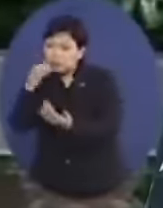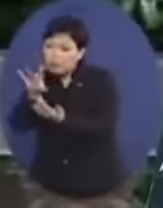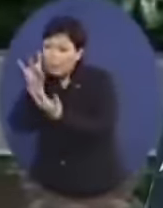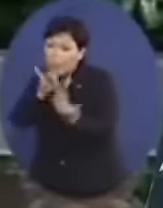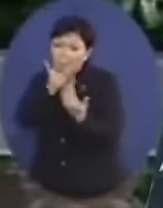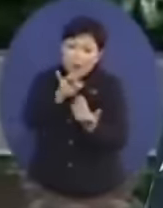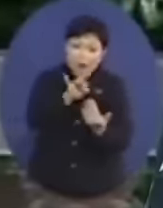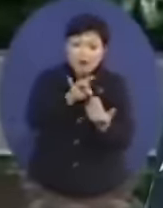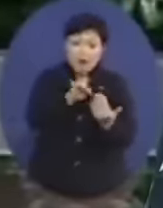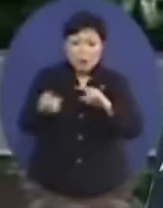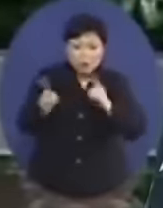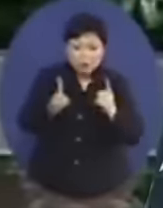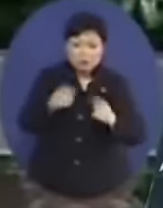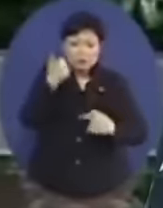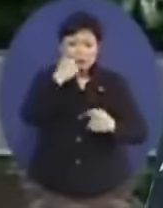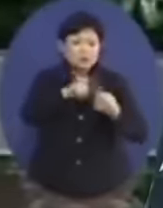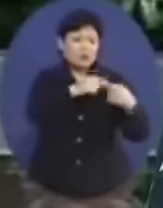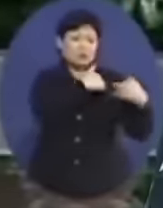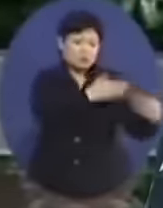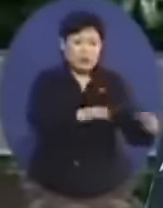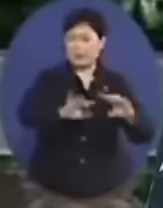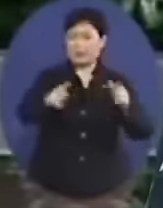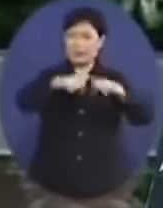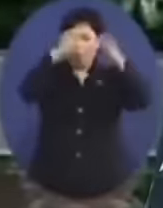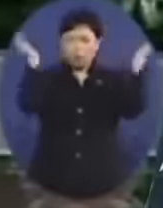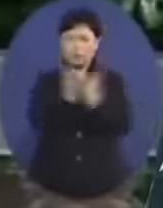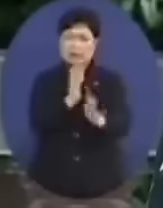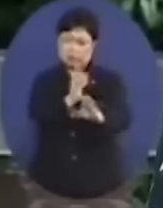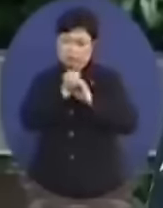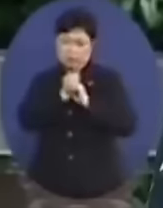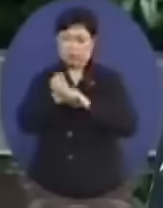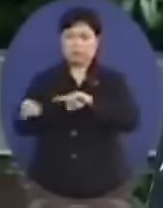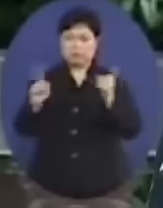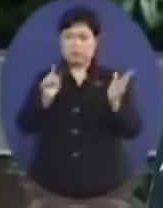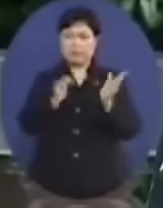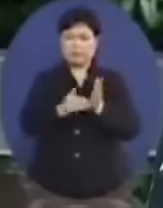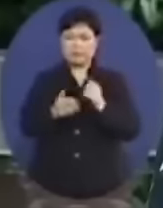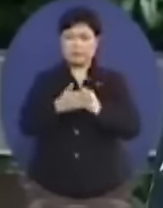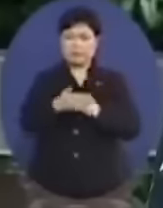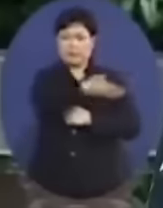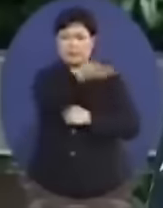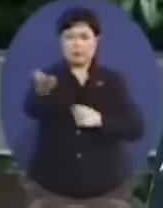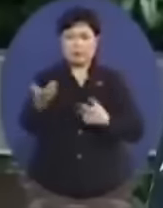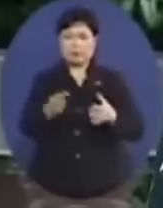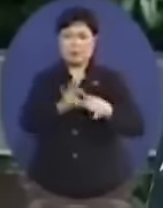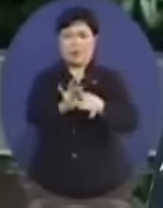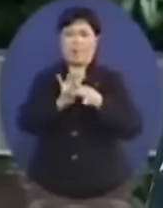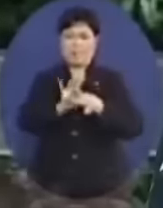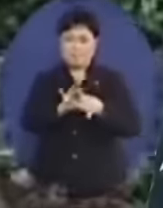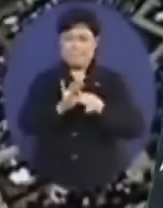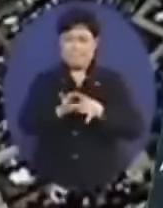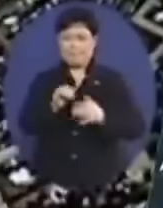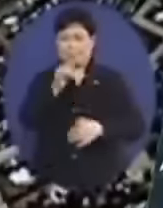고쳤다 이렇게 말하지 아니하시고 다 고다 아멘 그러면 여러분도 포함되 있습니다